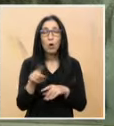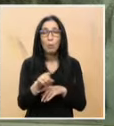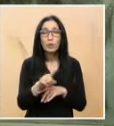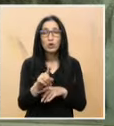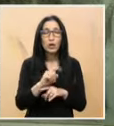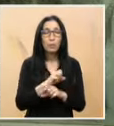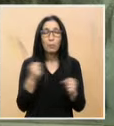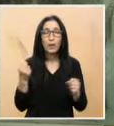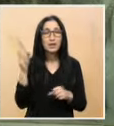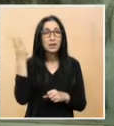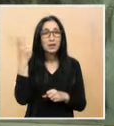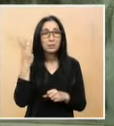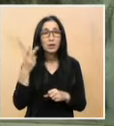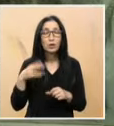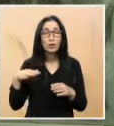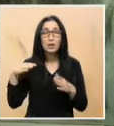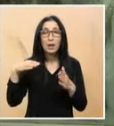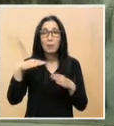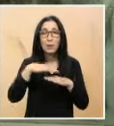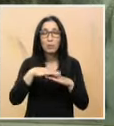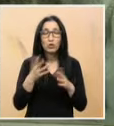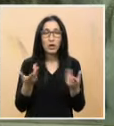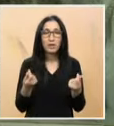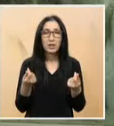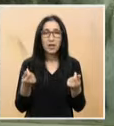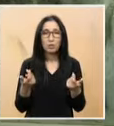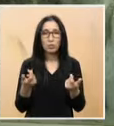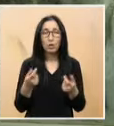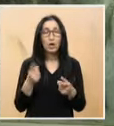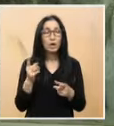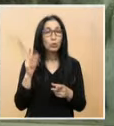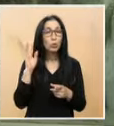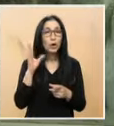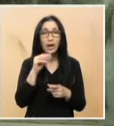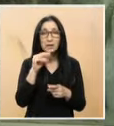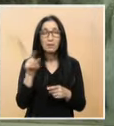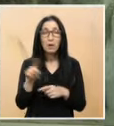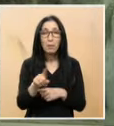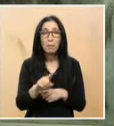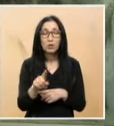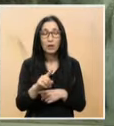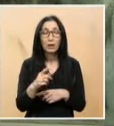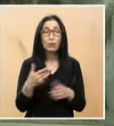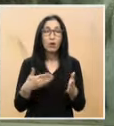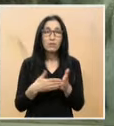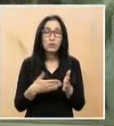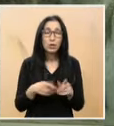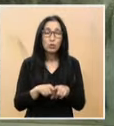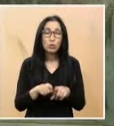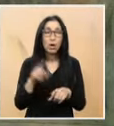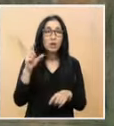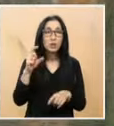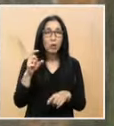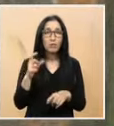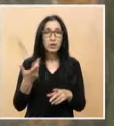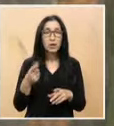мишлето, без то дори да разбере, че към него се приближава нищо. Като казахме мишлето, става ясно, че совите всъщност